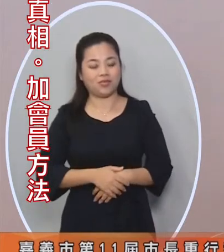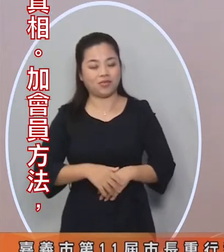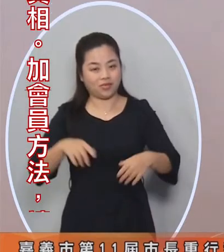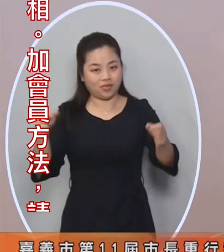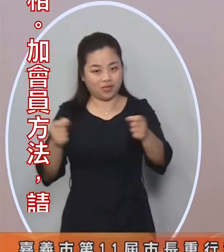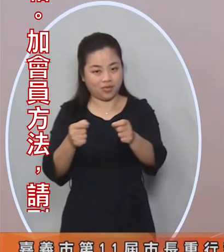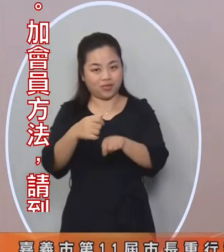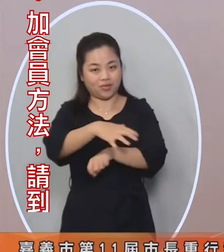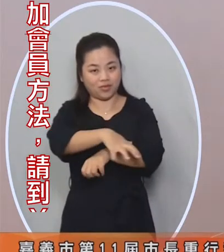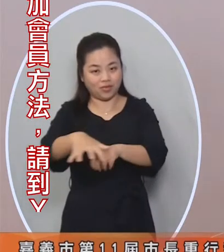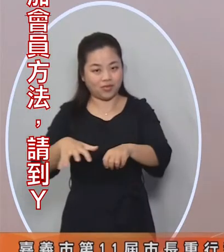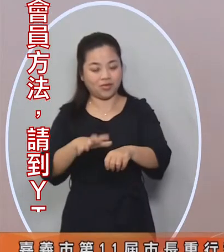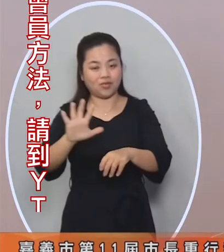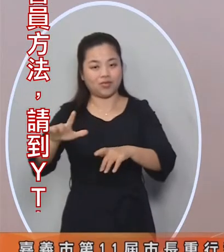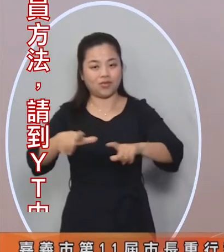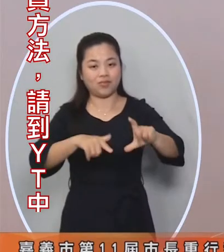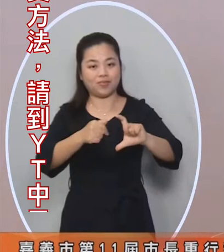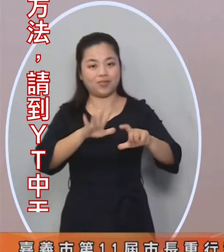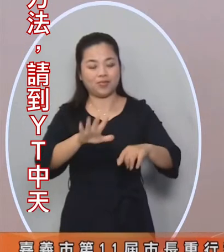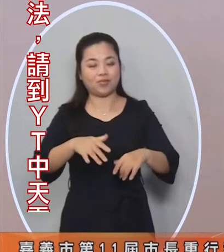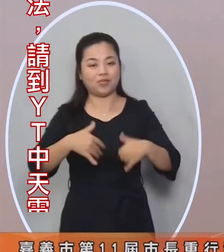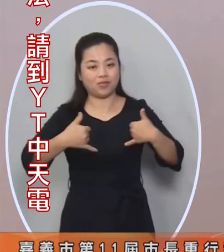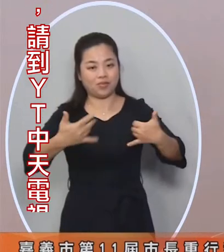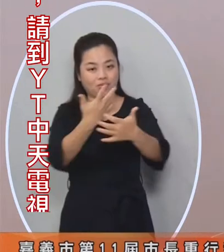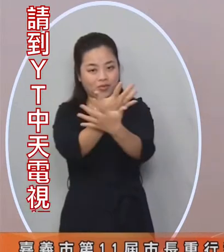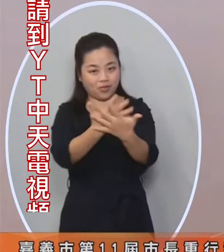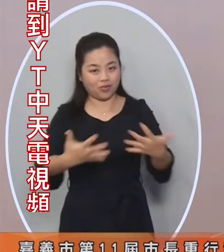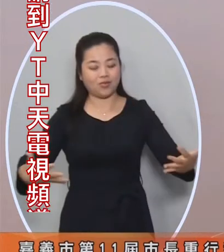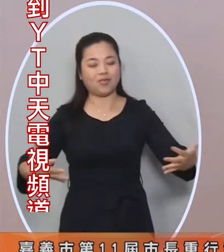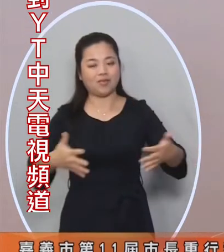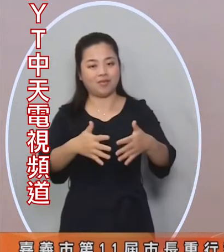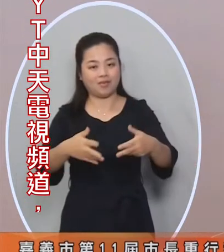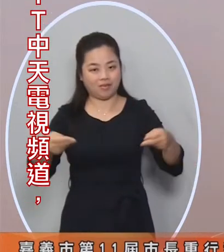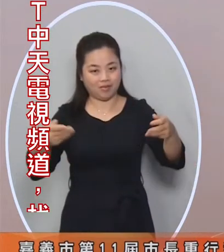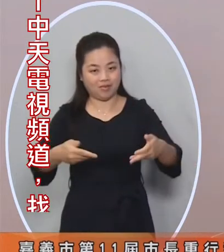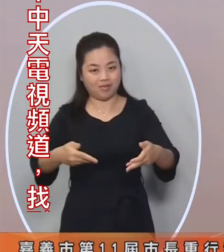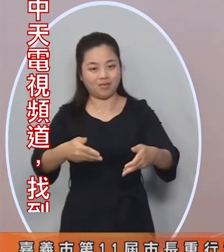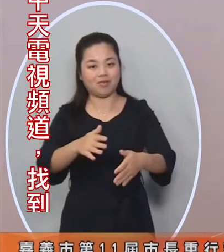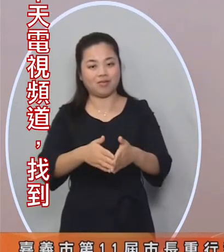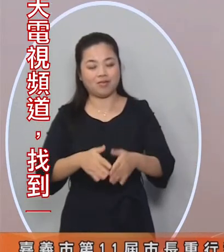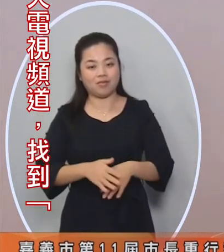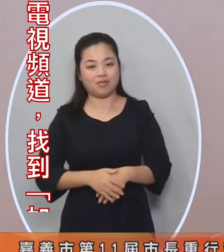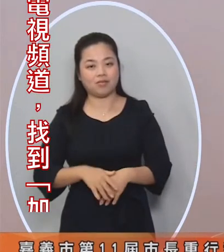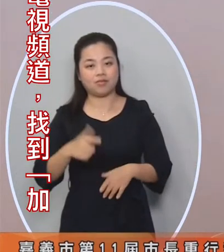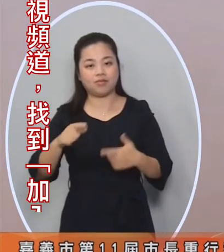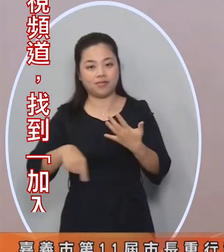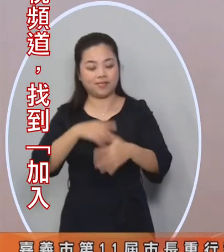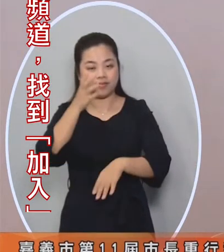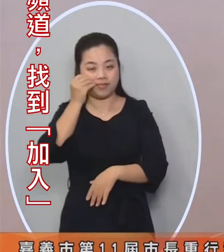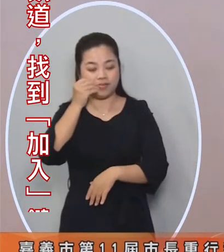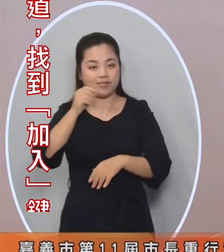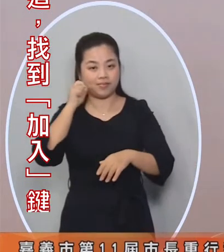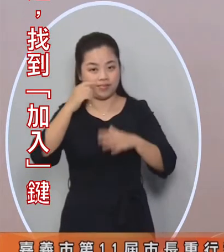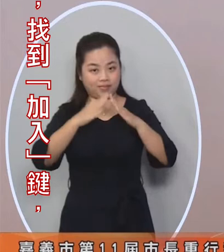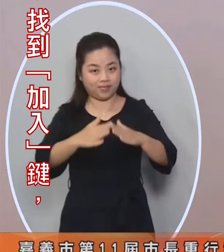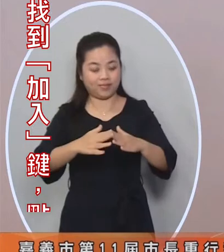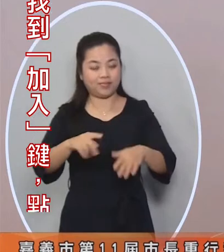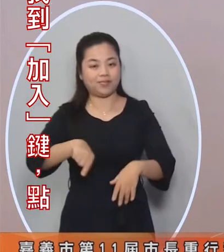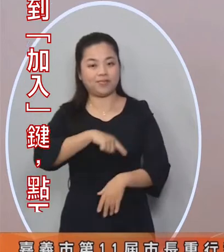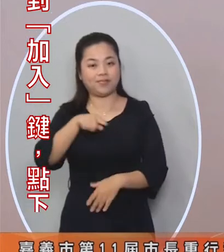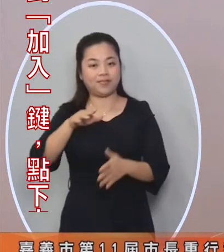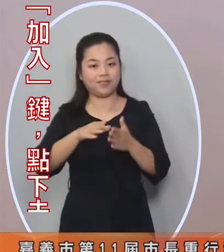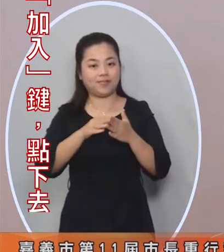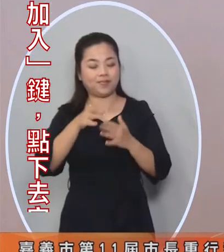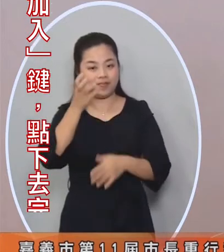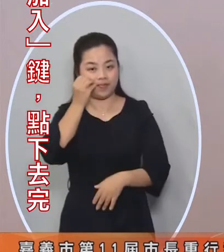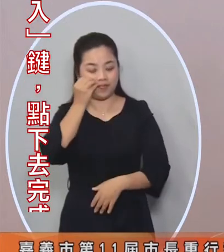区，所以我们要把这个路网给做好。所以咱嘉义区，咱不是刚刚看嘉义区尔，我们要看跟城